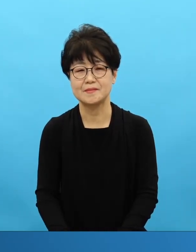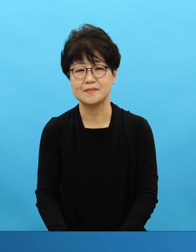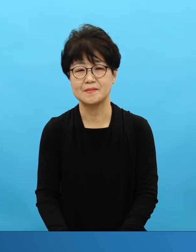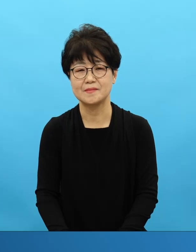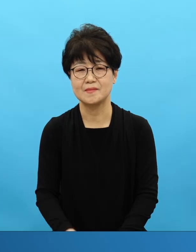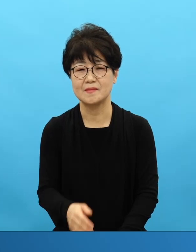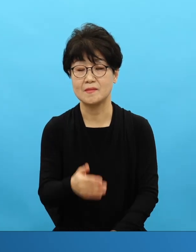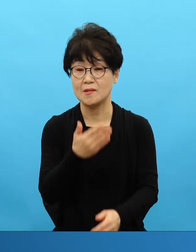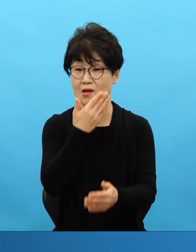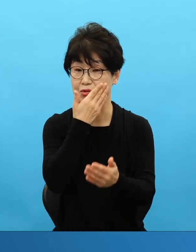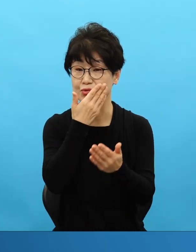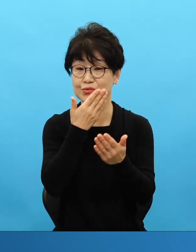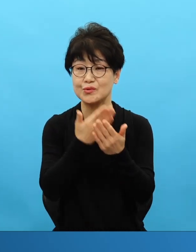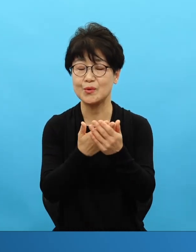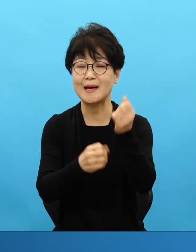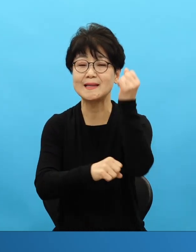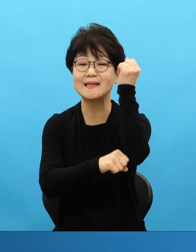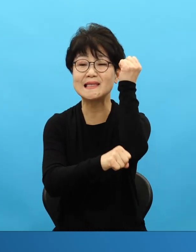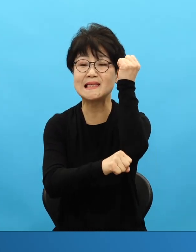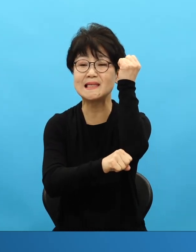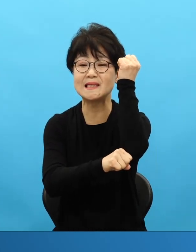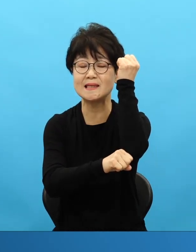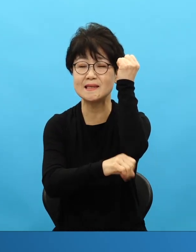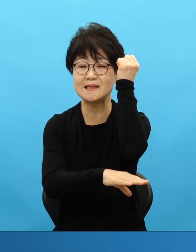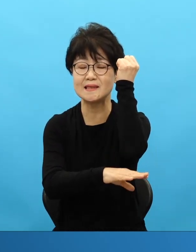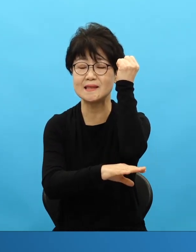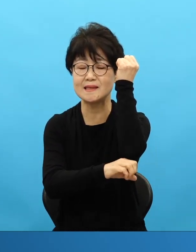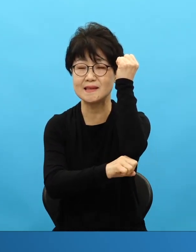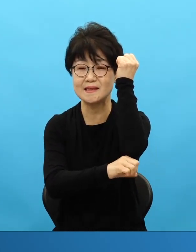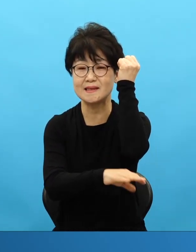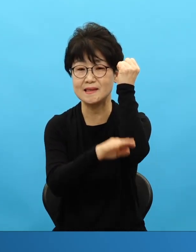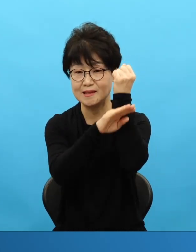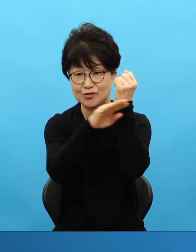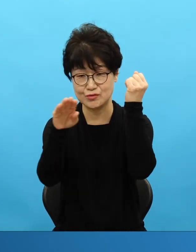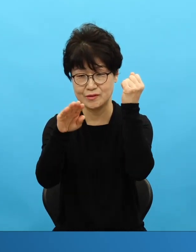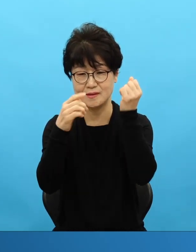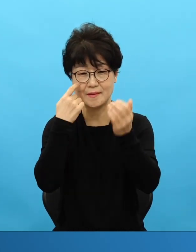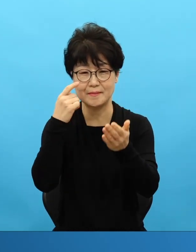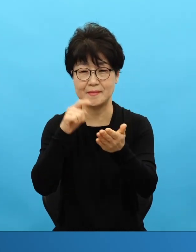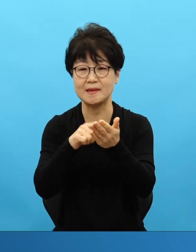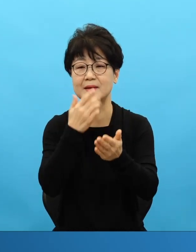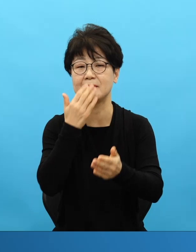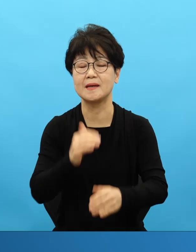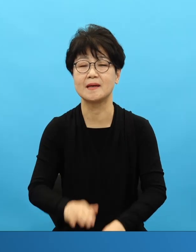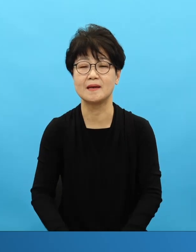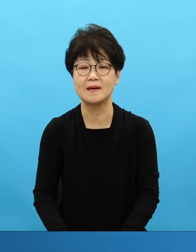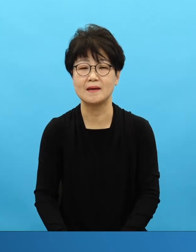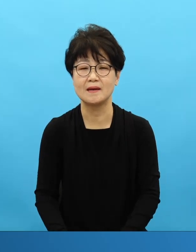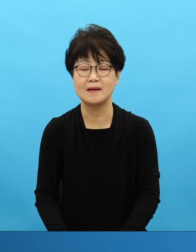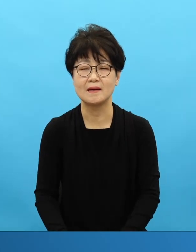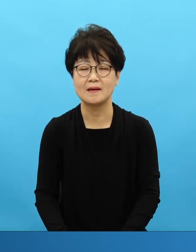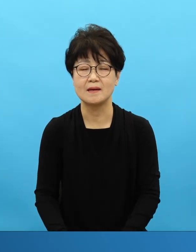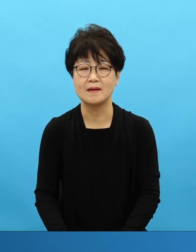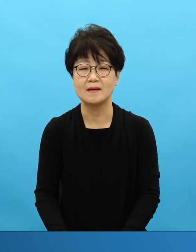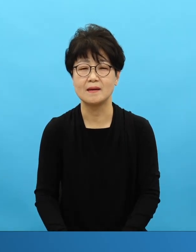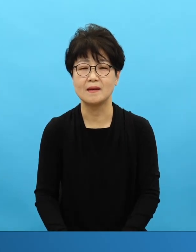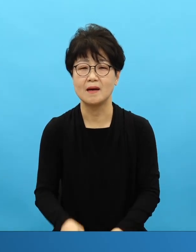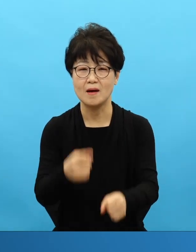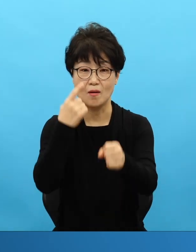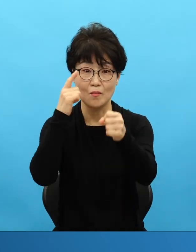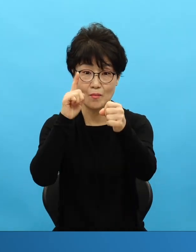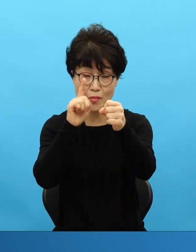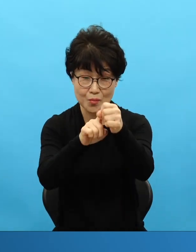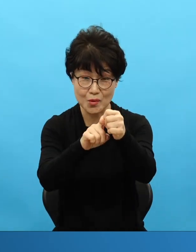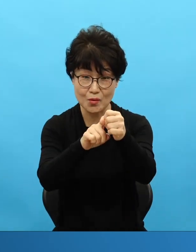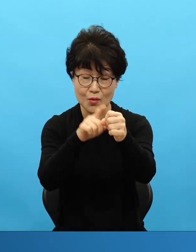기준이 나와요. And then very important standard. 뭐 어떤 기준, 목표가 나올 거 아닙니까? 기도를 하는데 뭐가 목표입니까? You will see the important goals